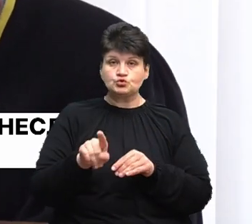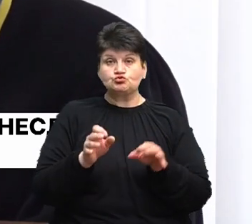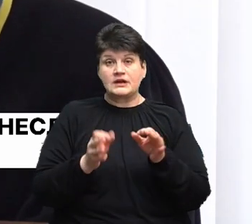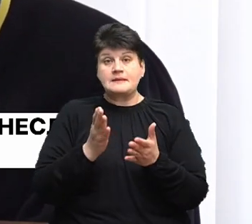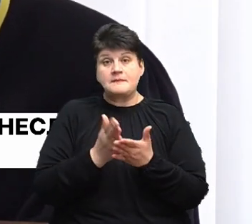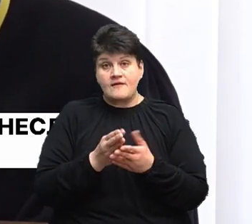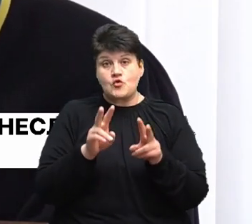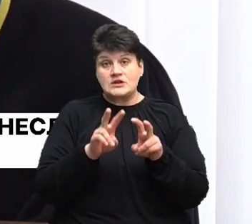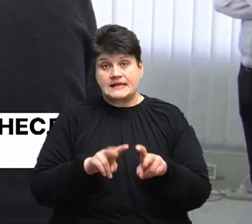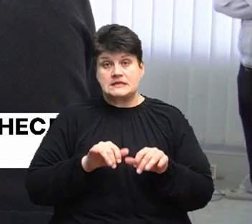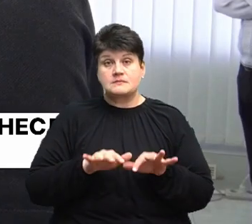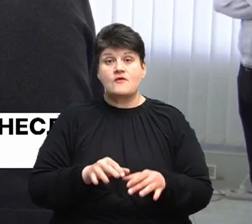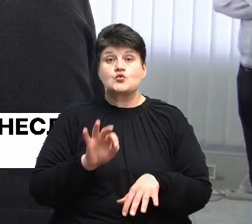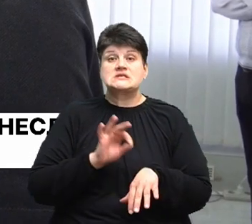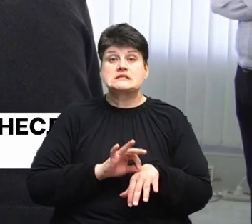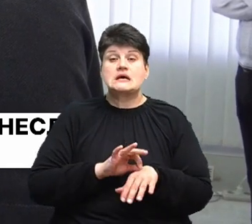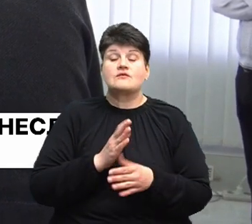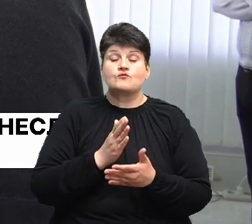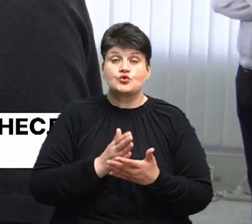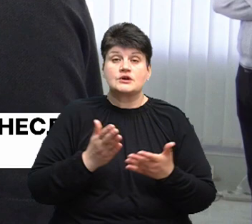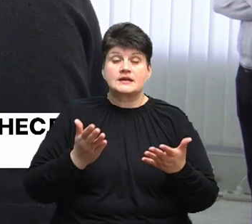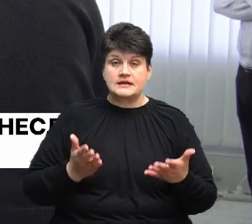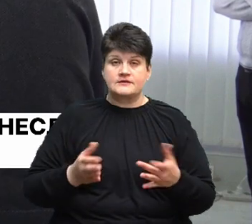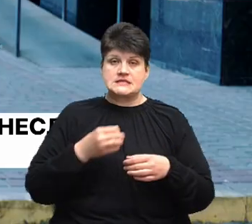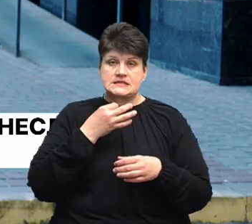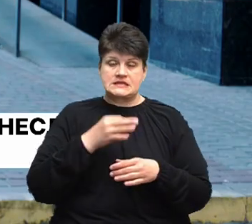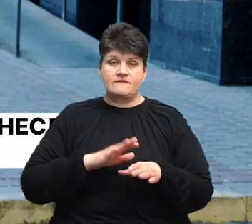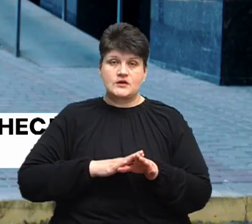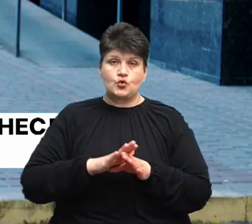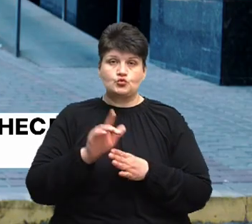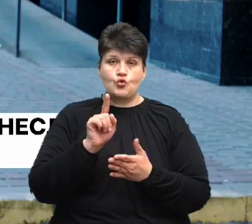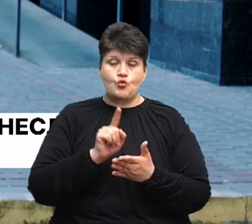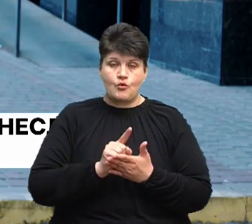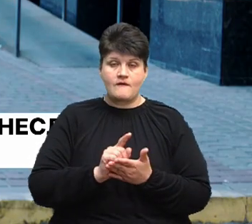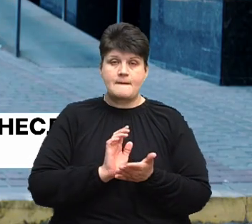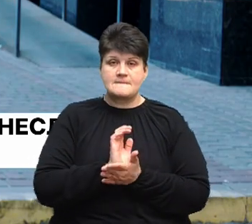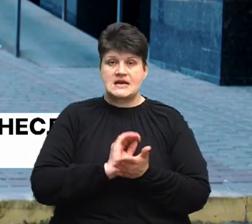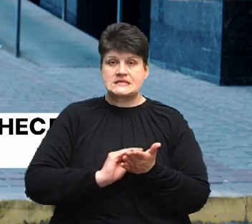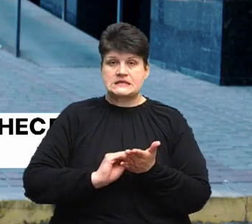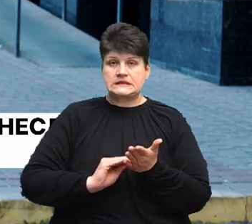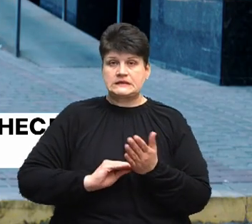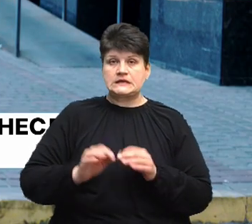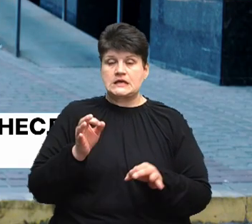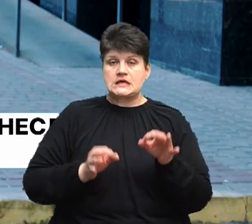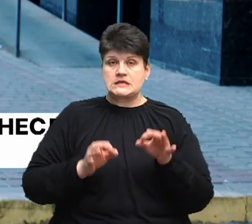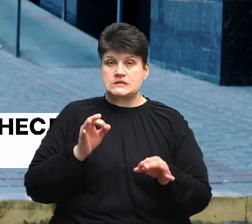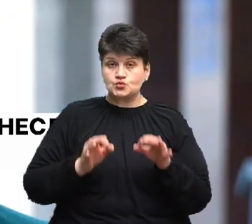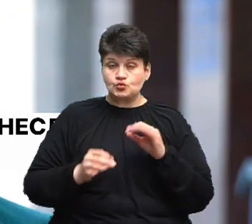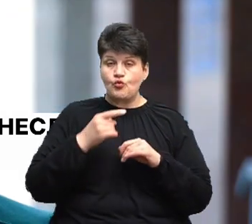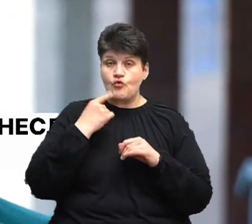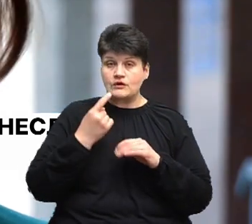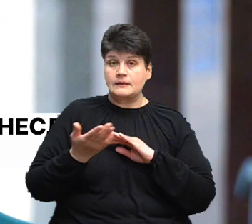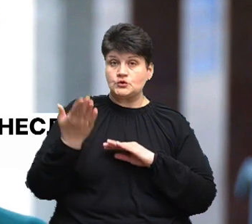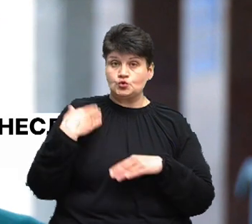справу, захворів. Про це розповіла виконувачка обов'язків прес-секретарки суду Мар'яна Маланчин. За її словами, на минулому засіданні,